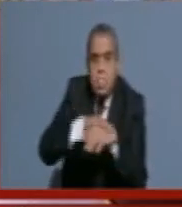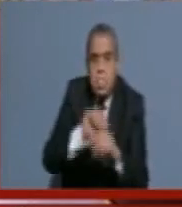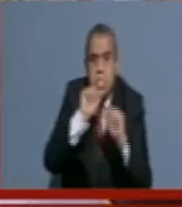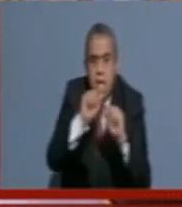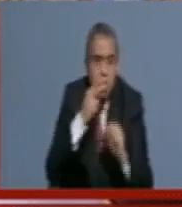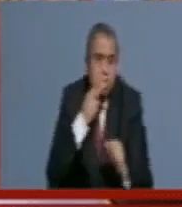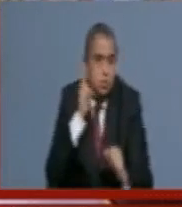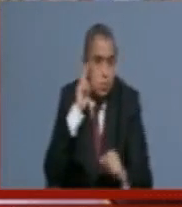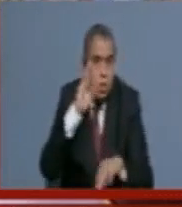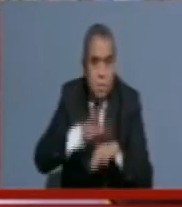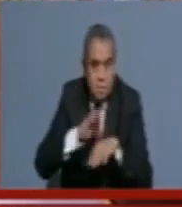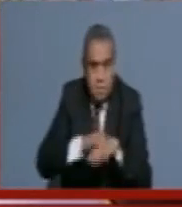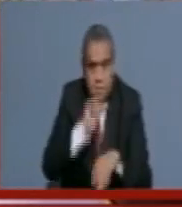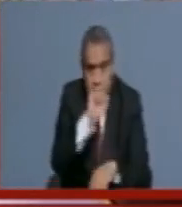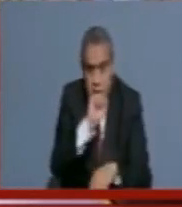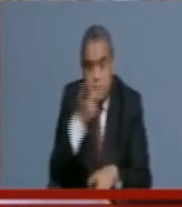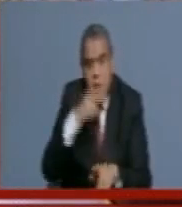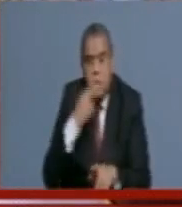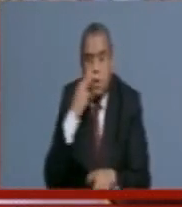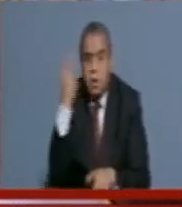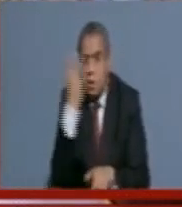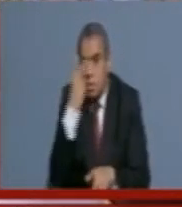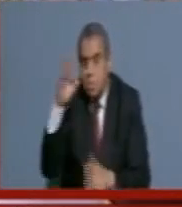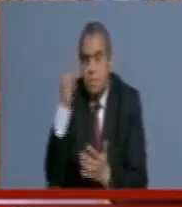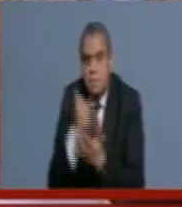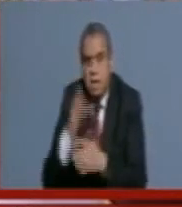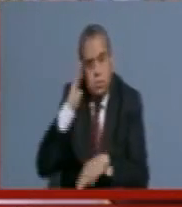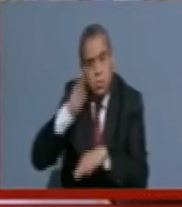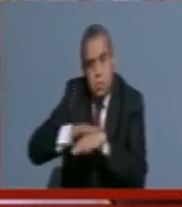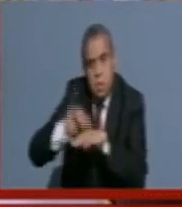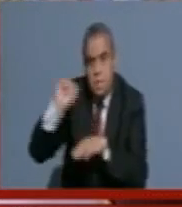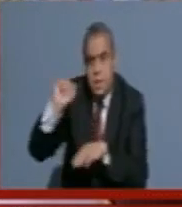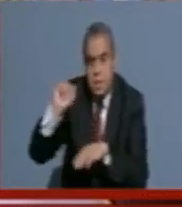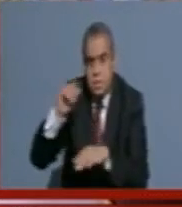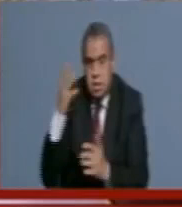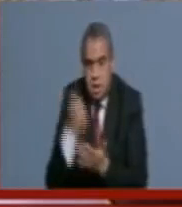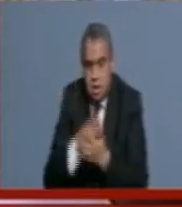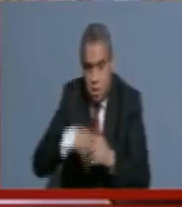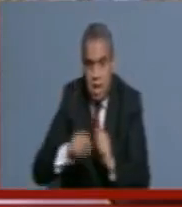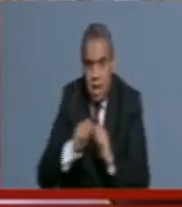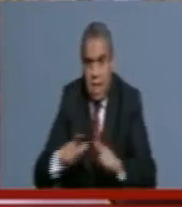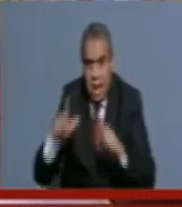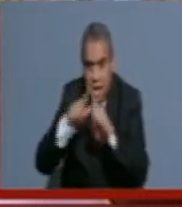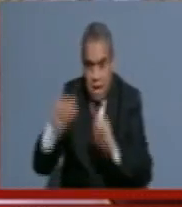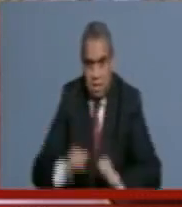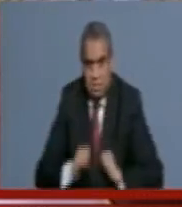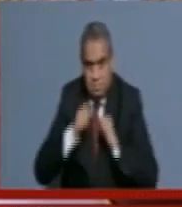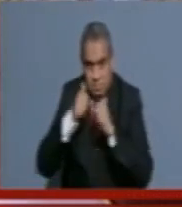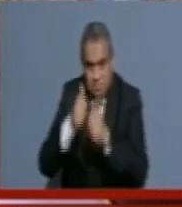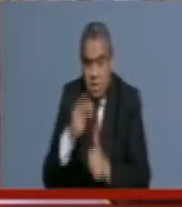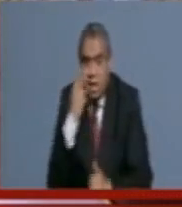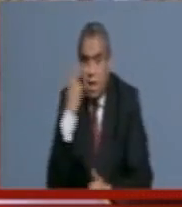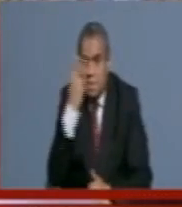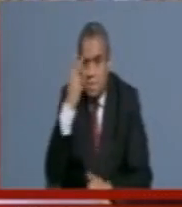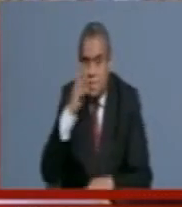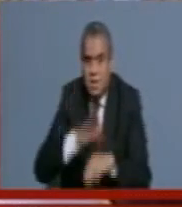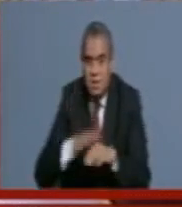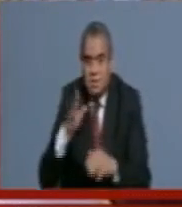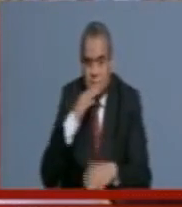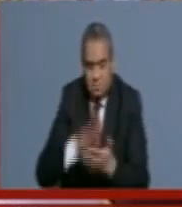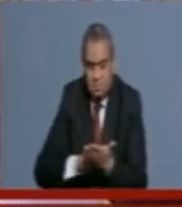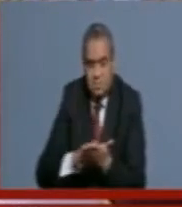ناتج ملموس إن فعلا ذوي الإعاقة البصرية تواجد في المقرات ونزل وتصور وهو بيستخدم كارت